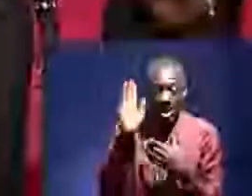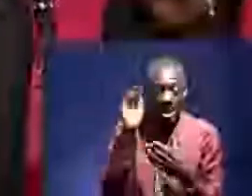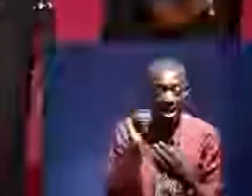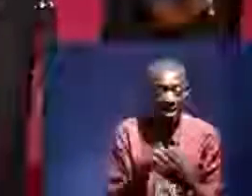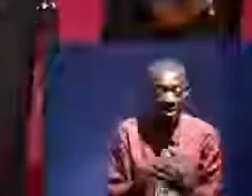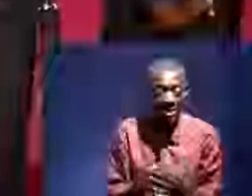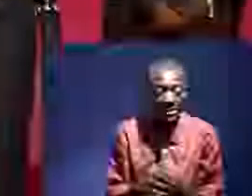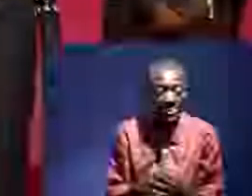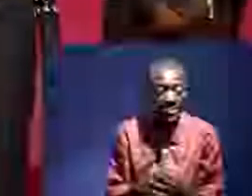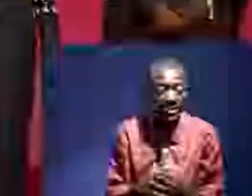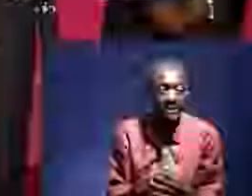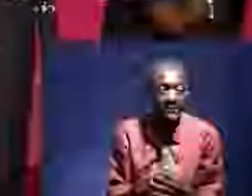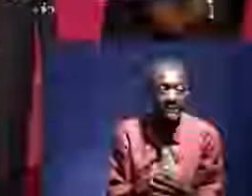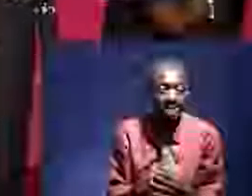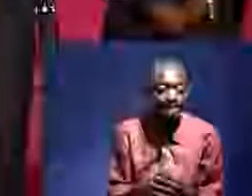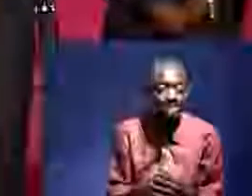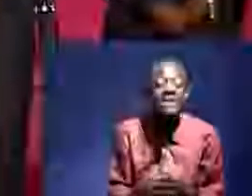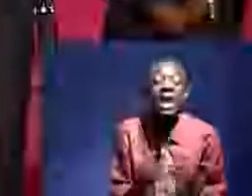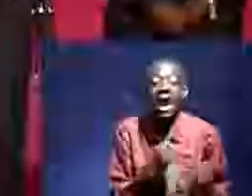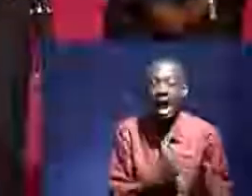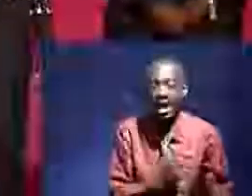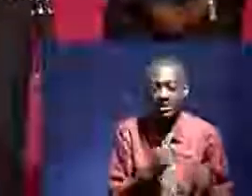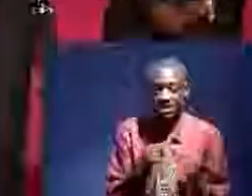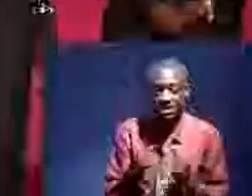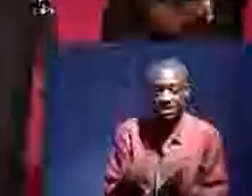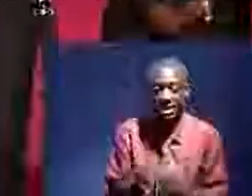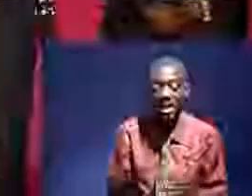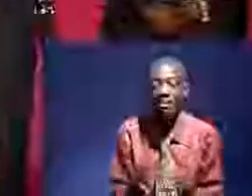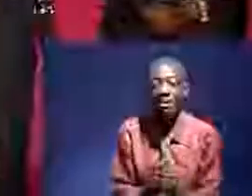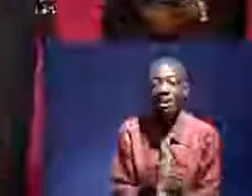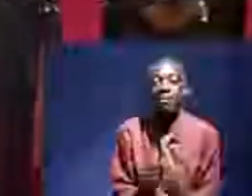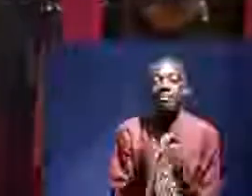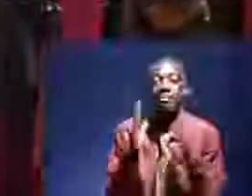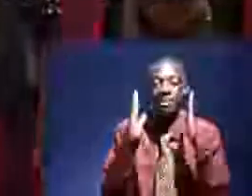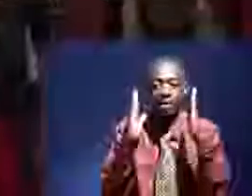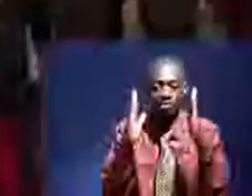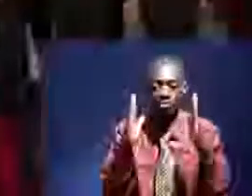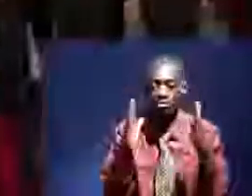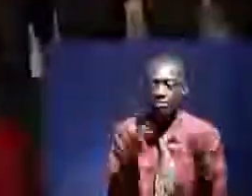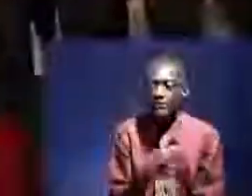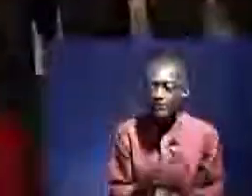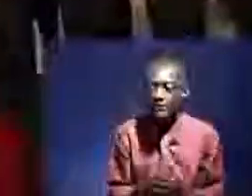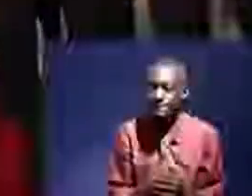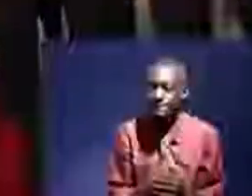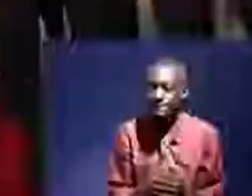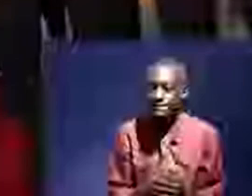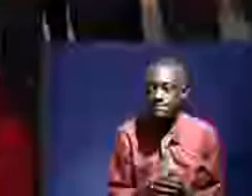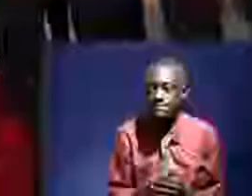Yeah.